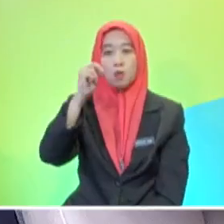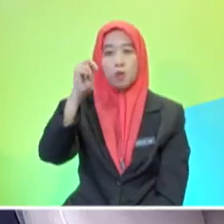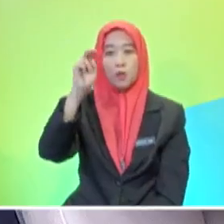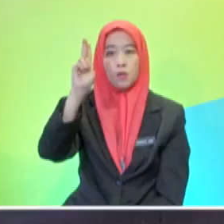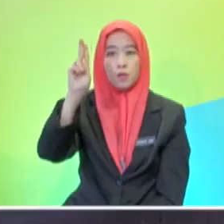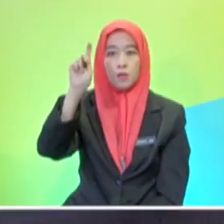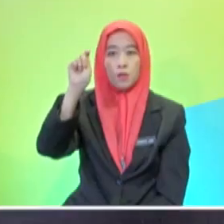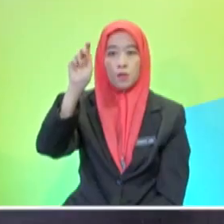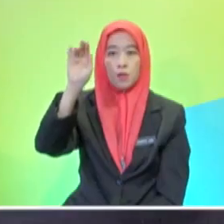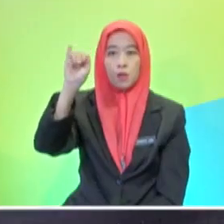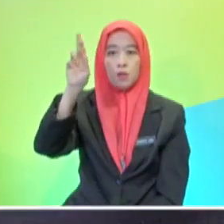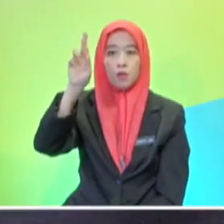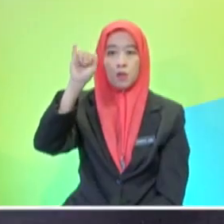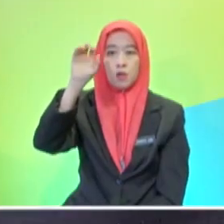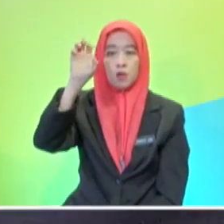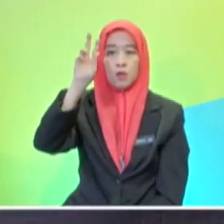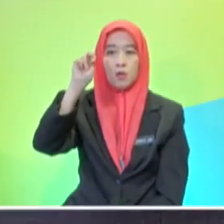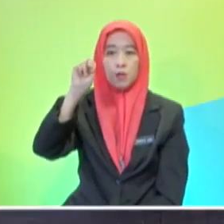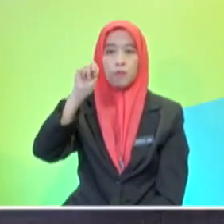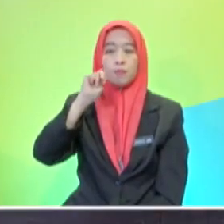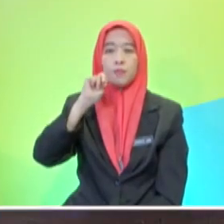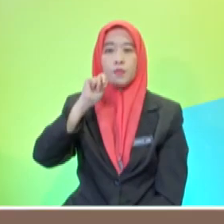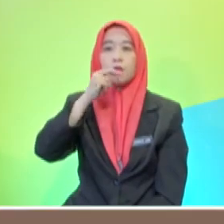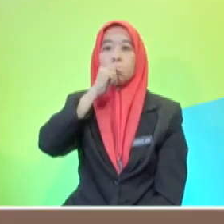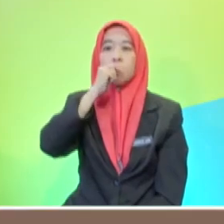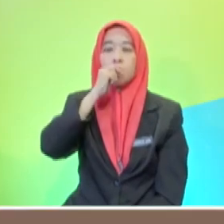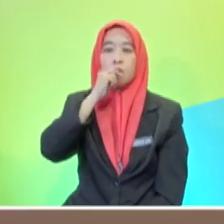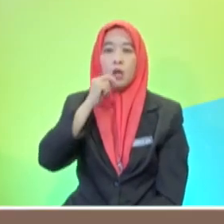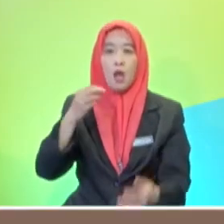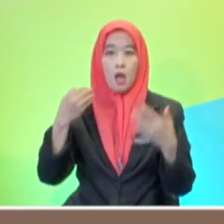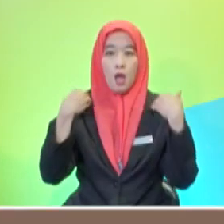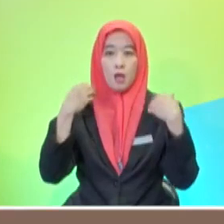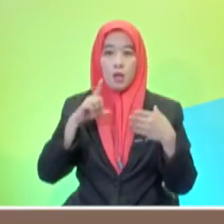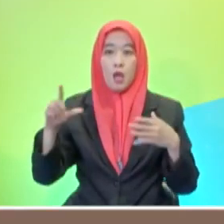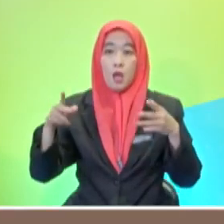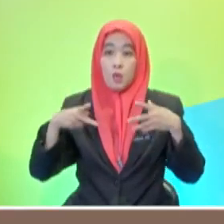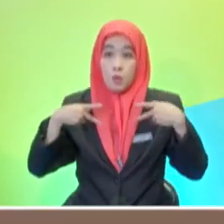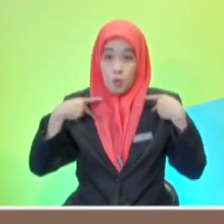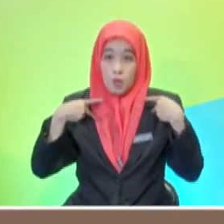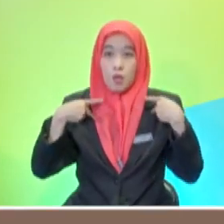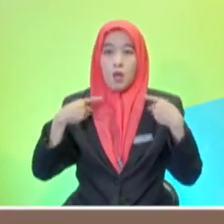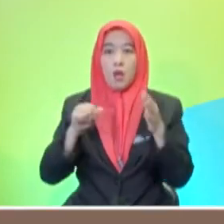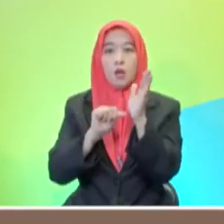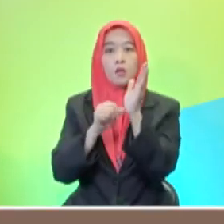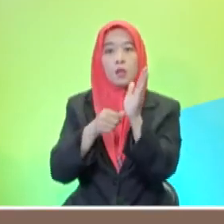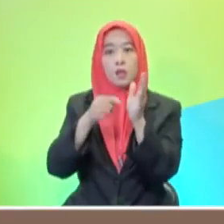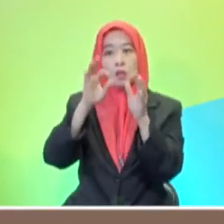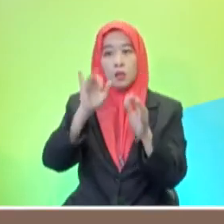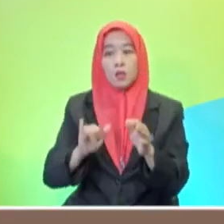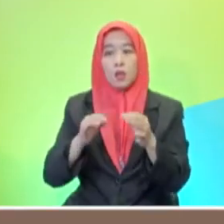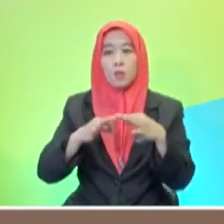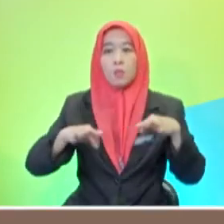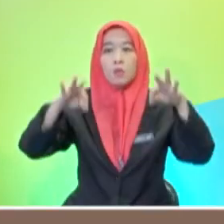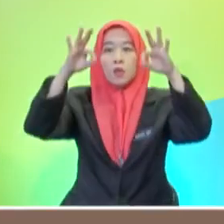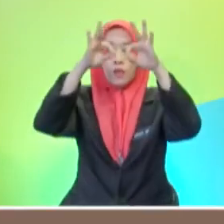Nutrien. Kita semak. Betul, nutrien ialah keperluan asas Yang penting dalam nutrien adalah keperluan